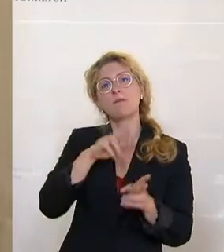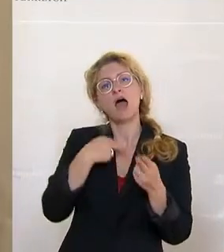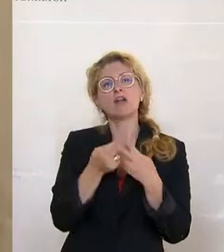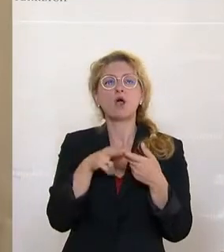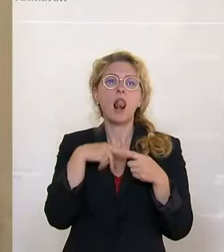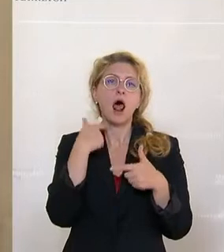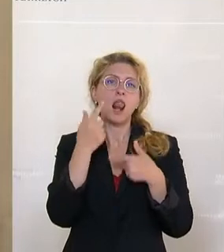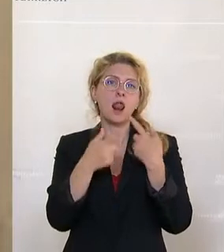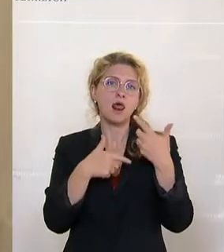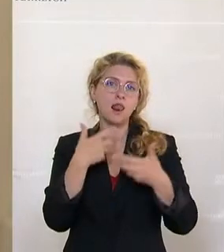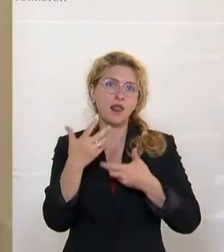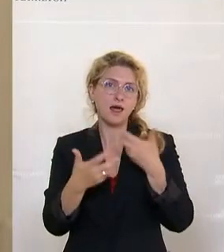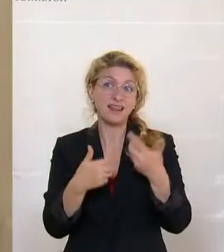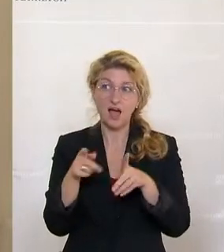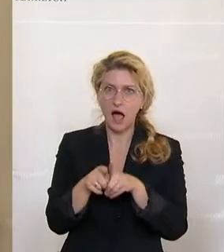eigene